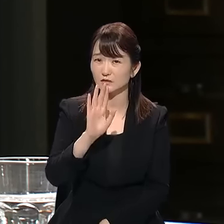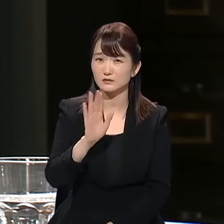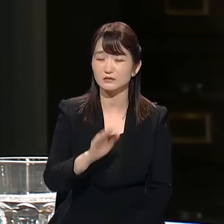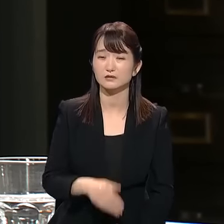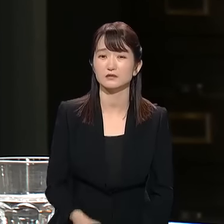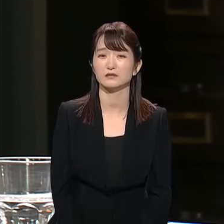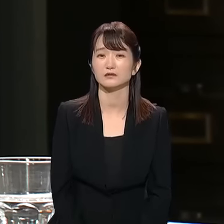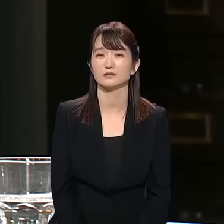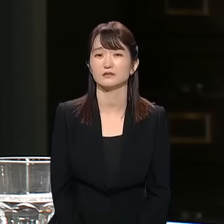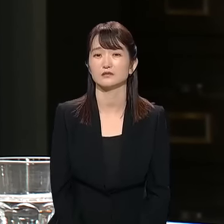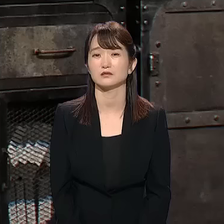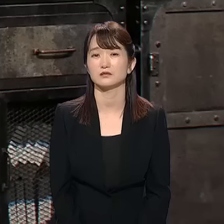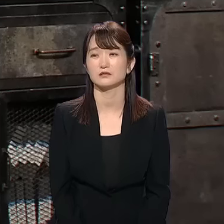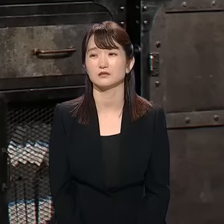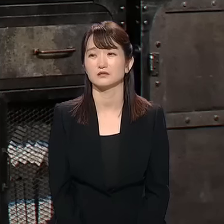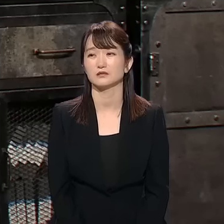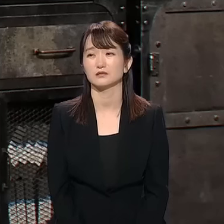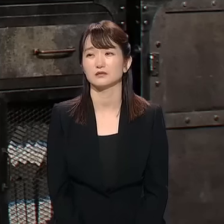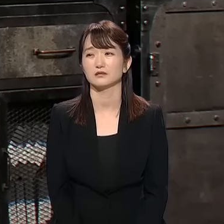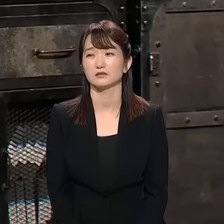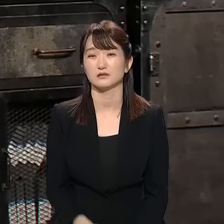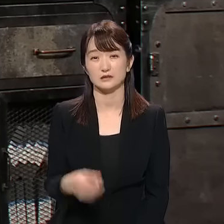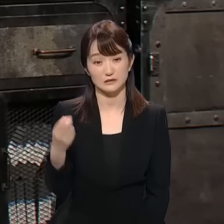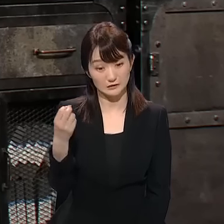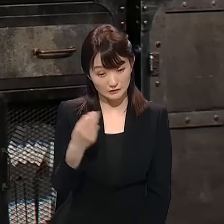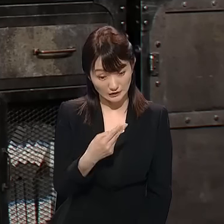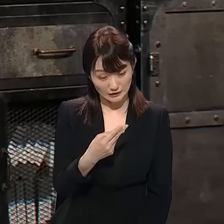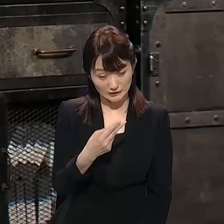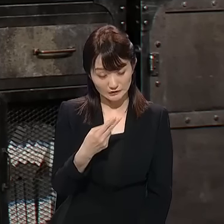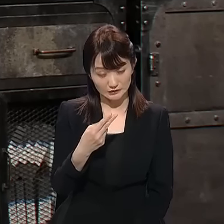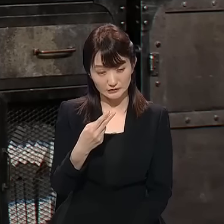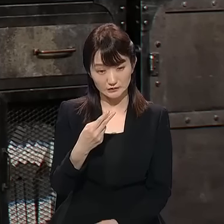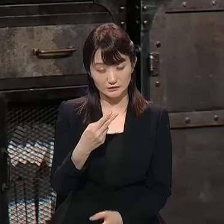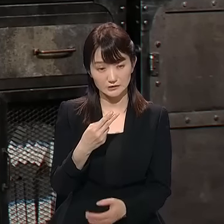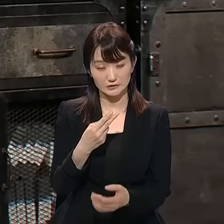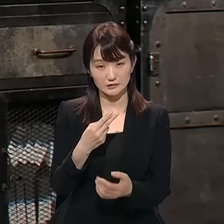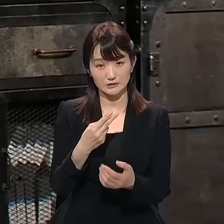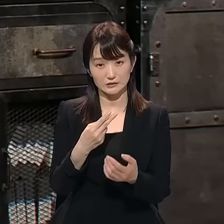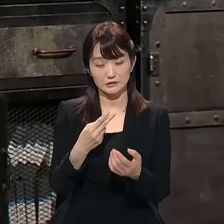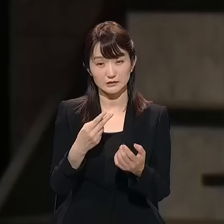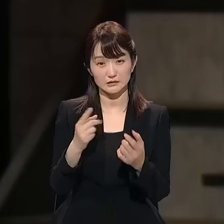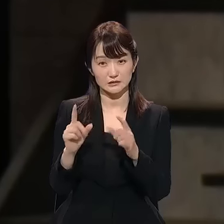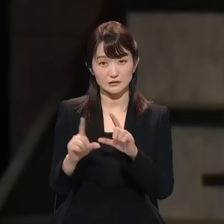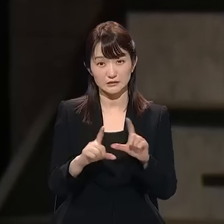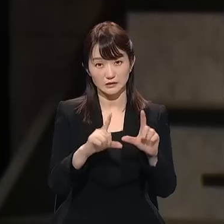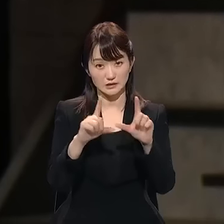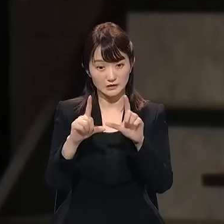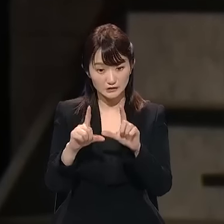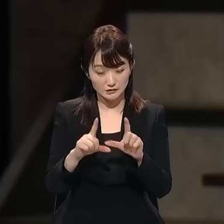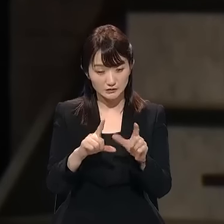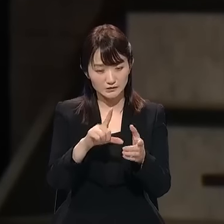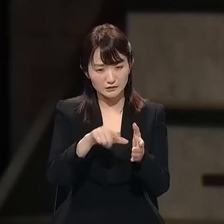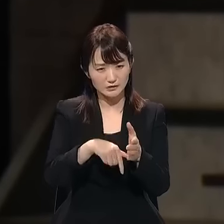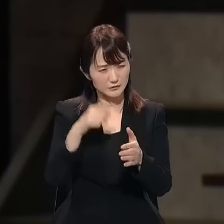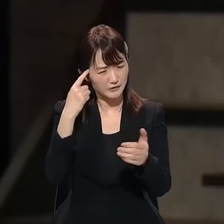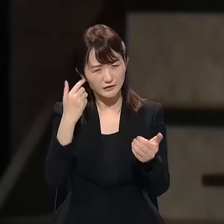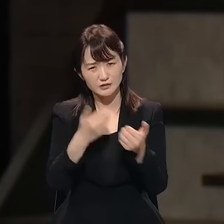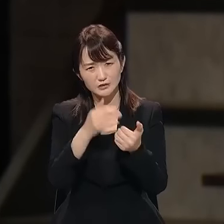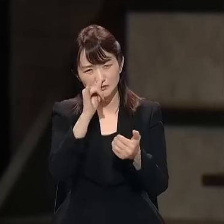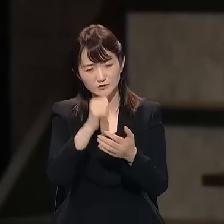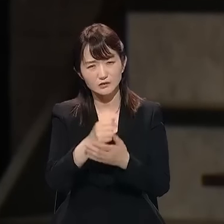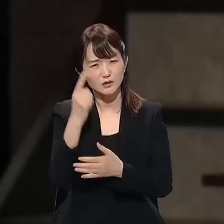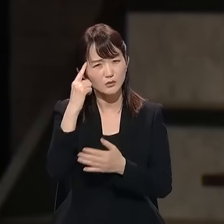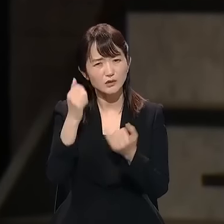아니에요 그러니까요이 뭔가 어 재결합을 한다 그러면은 뭐 약간 반대하시는 분들도 좀 많이 있고 굳이 뭐 헤어졌는데 왜